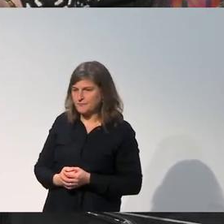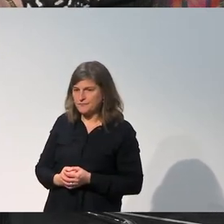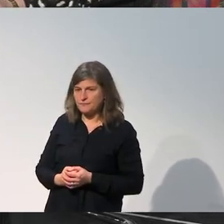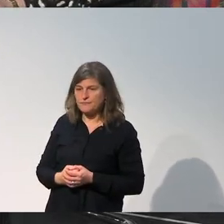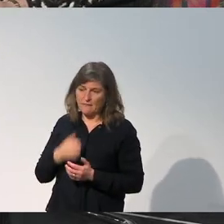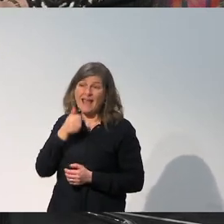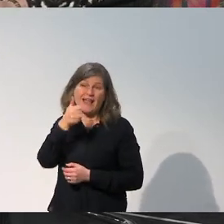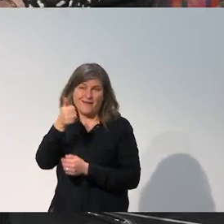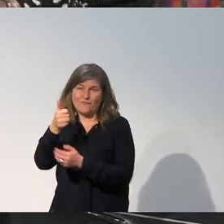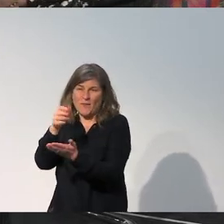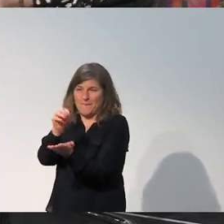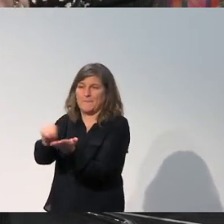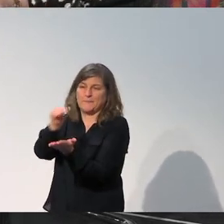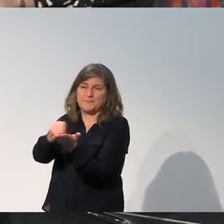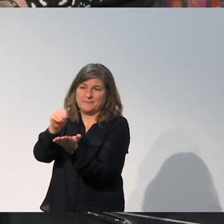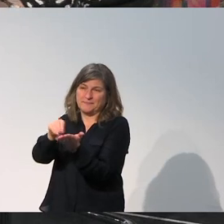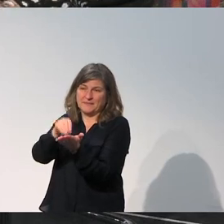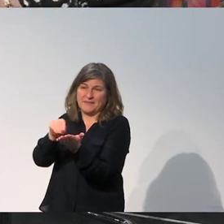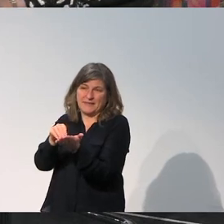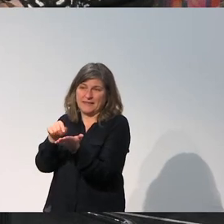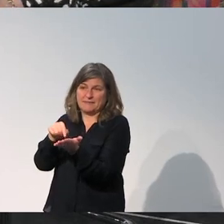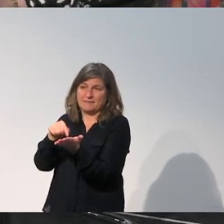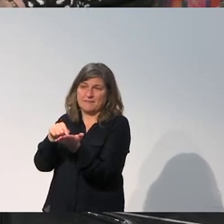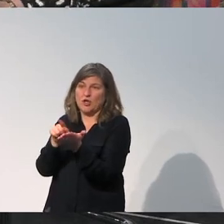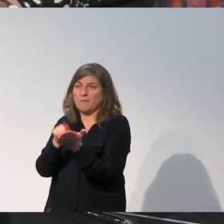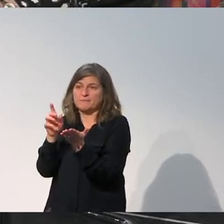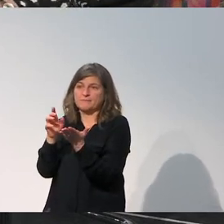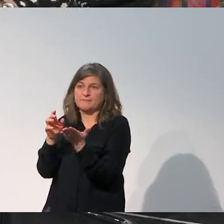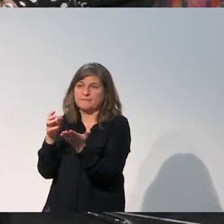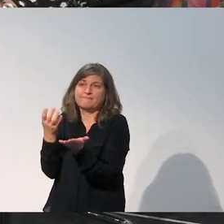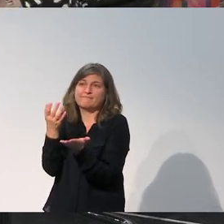cette espèce de pièce, l'envers et l'endroit, quoi.